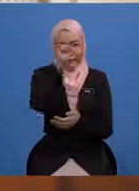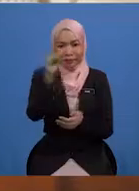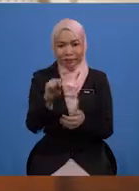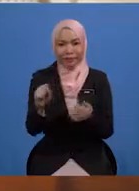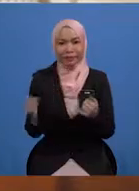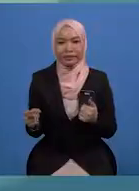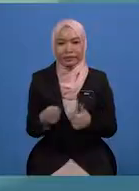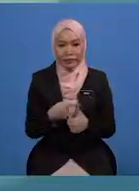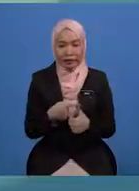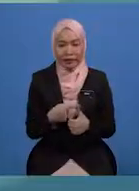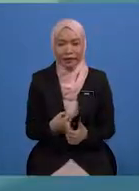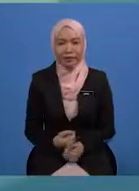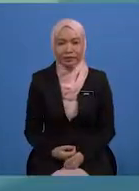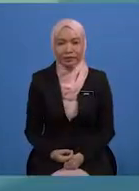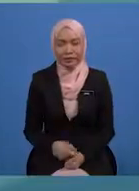soalan pertama.